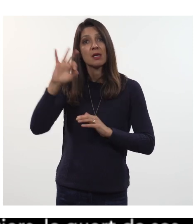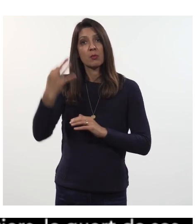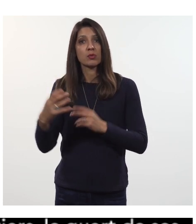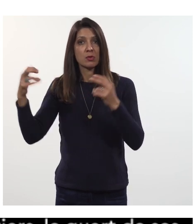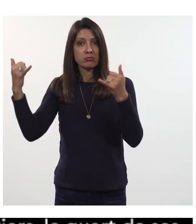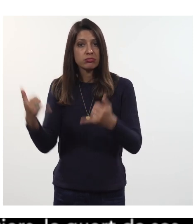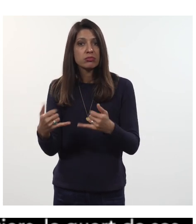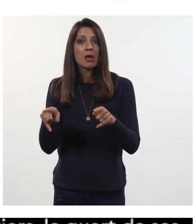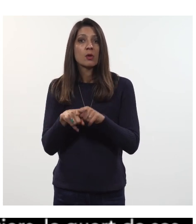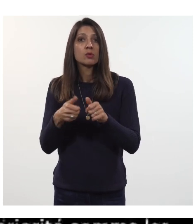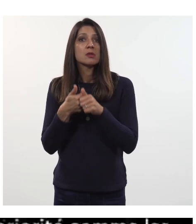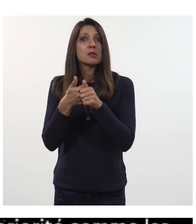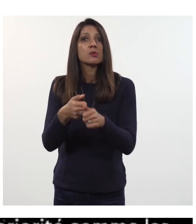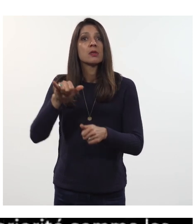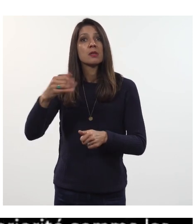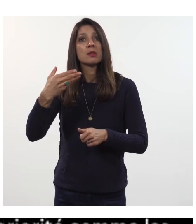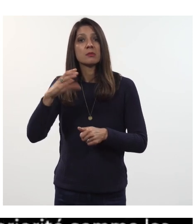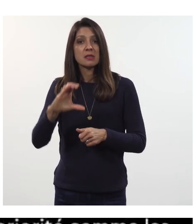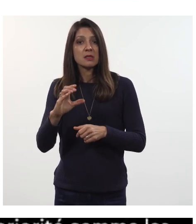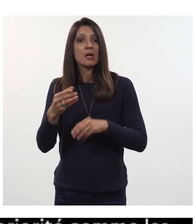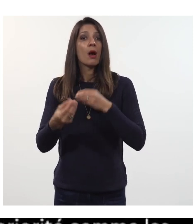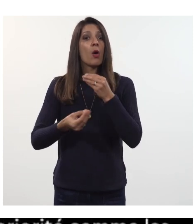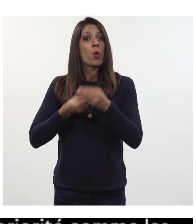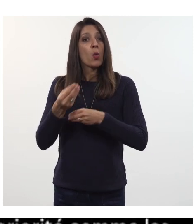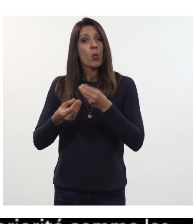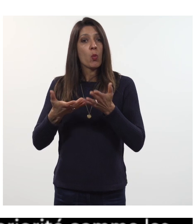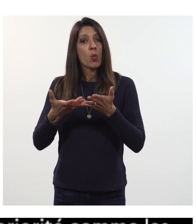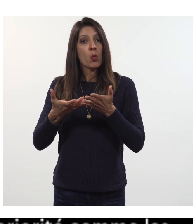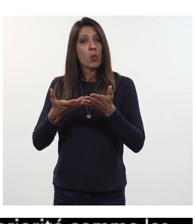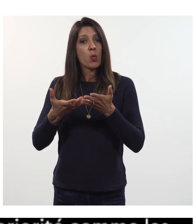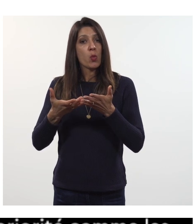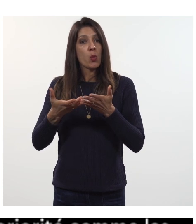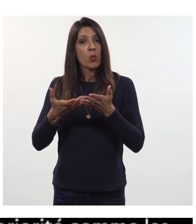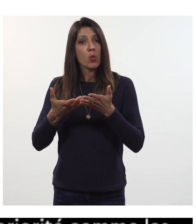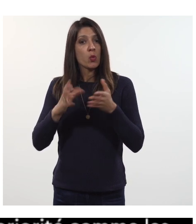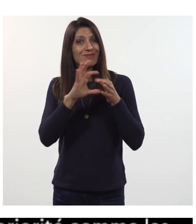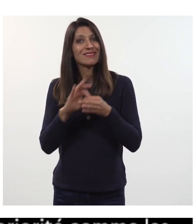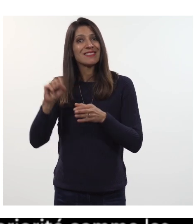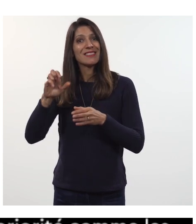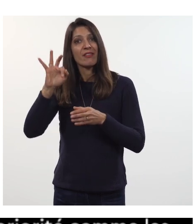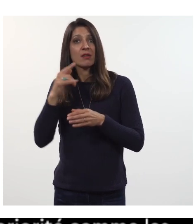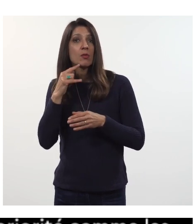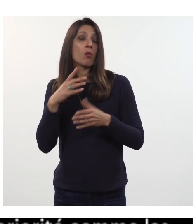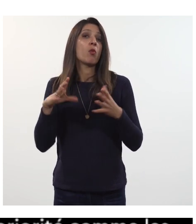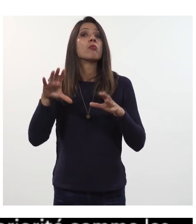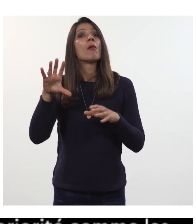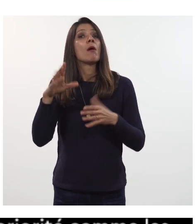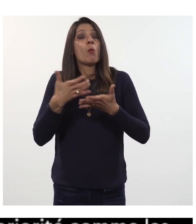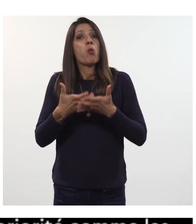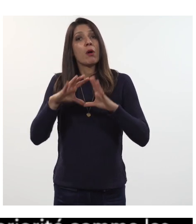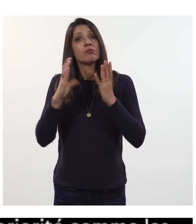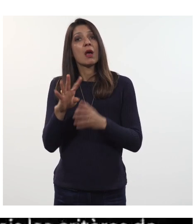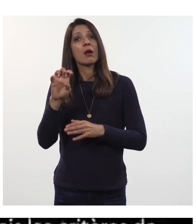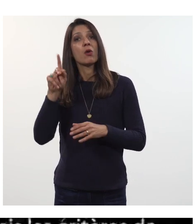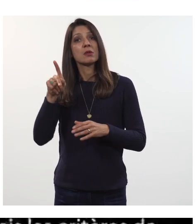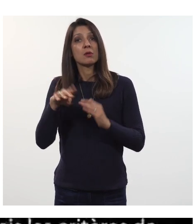l'IMC, la diminution des ingestes à moitié, hein, qui colle avec le CEFI, un poids inférieur à 40 kg, hein. Des paramètres